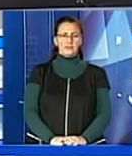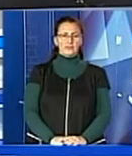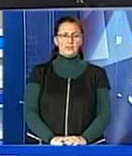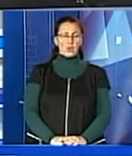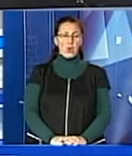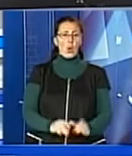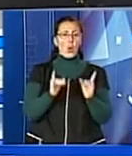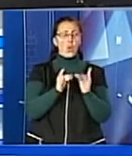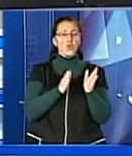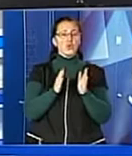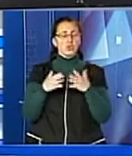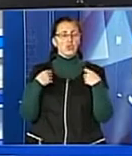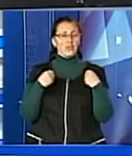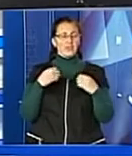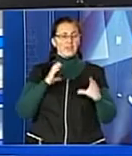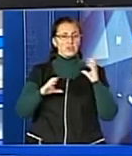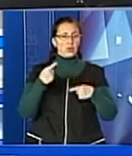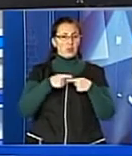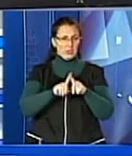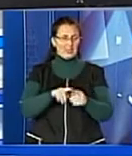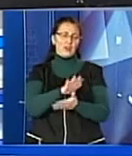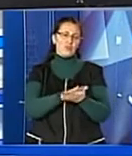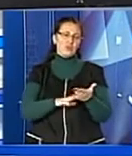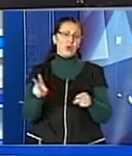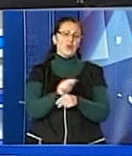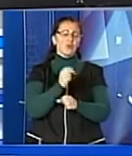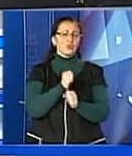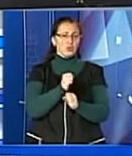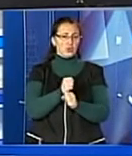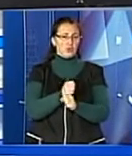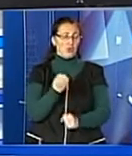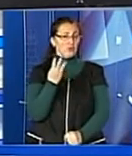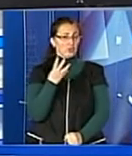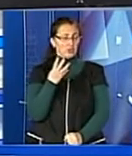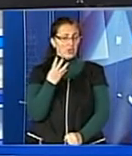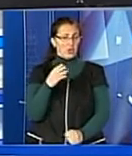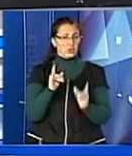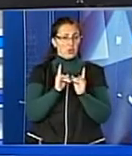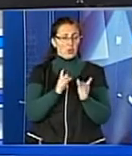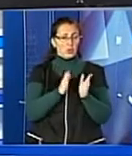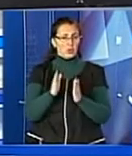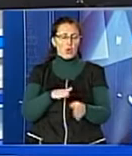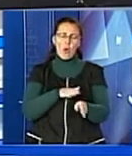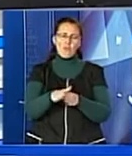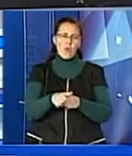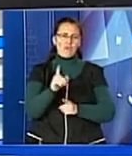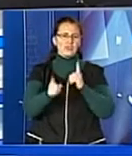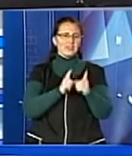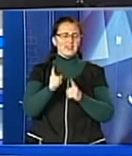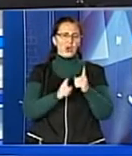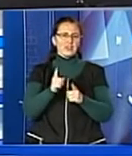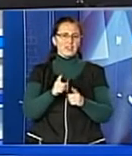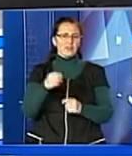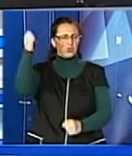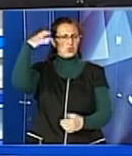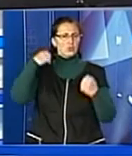У гуртожитках Львівської політехніки тривають ремонтні роботи. До прикладу, у 14-му повністю замінюють душові кабінки.